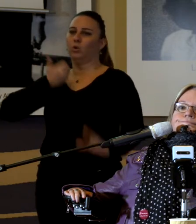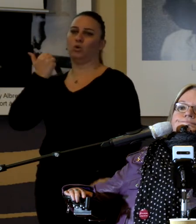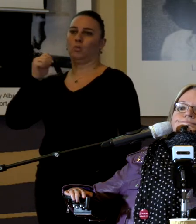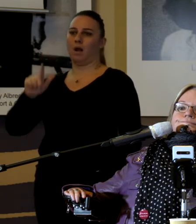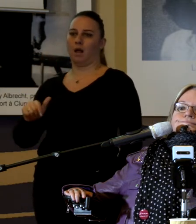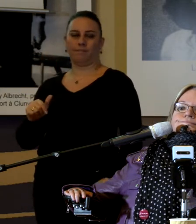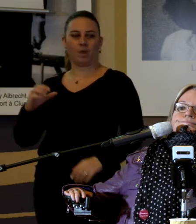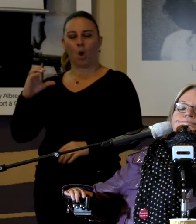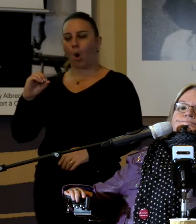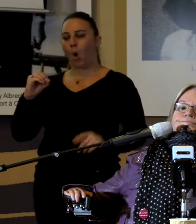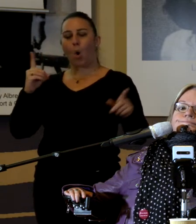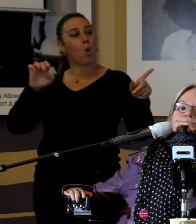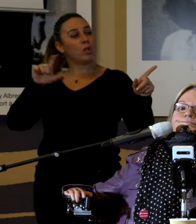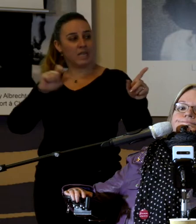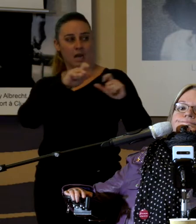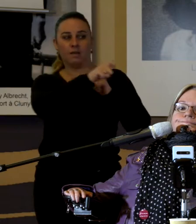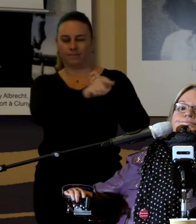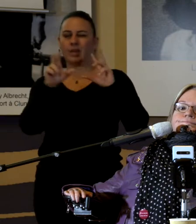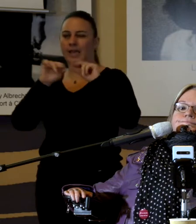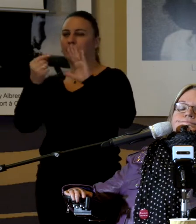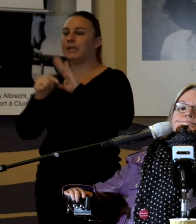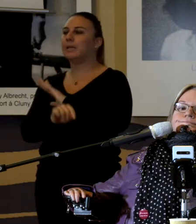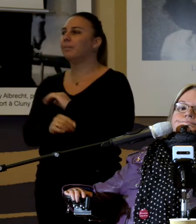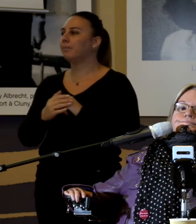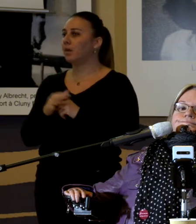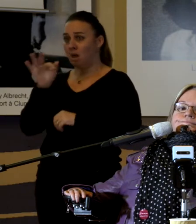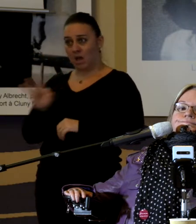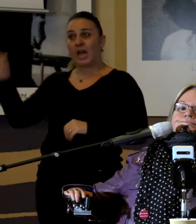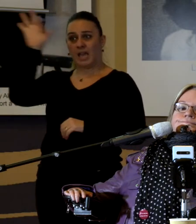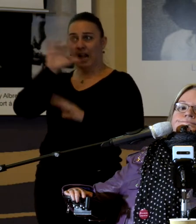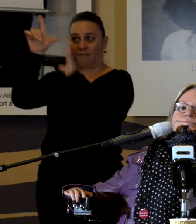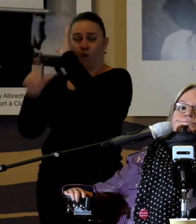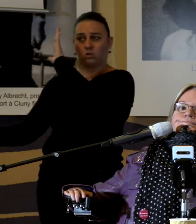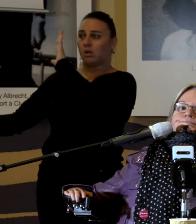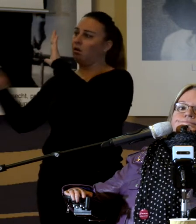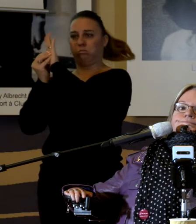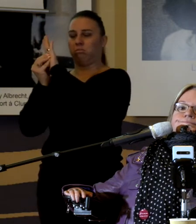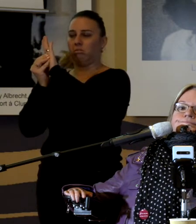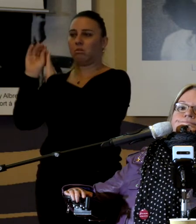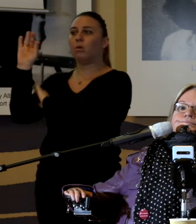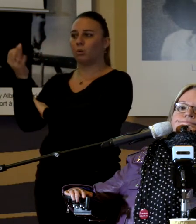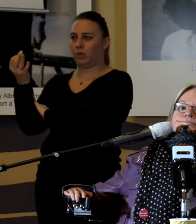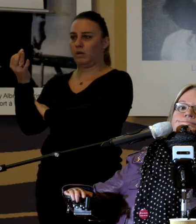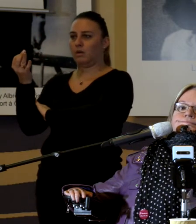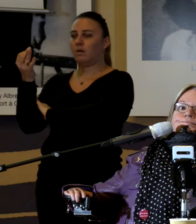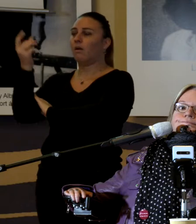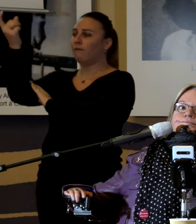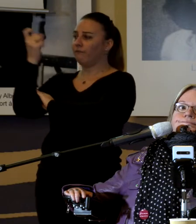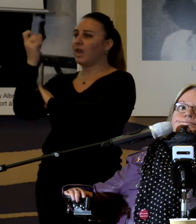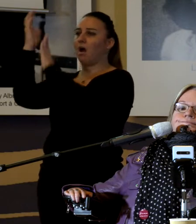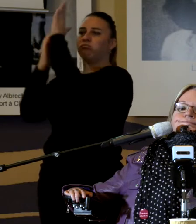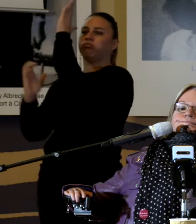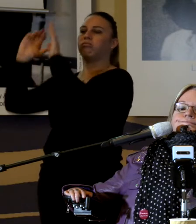Odile en parlera, et la France a ratifié cette convention de l'ONU. Il y a